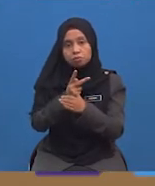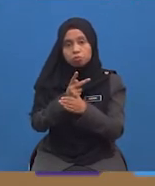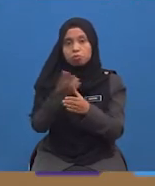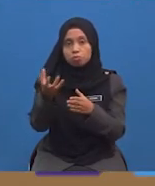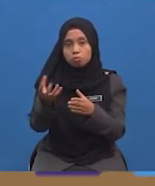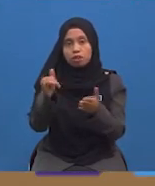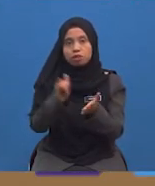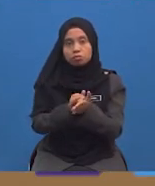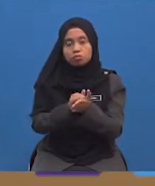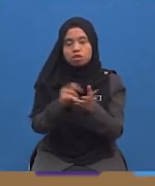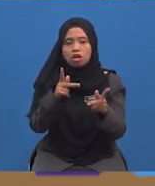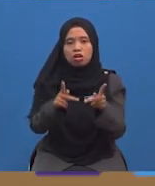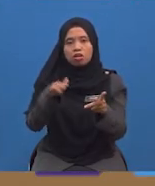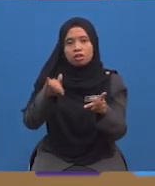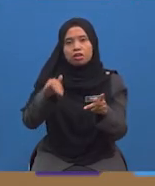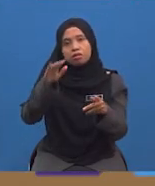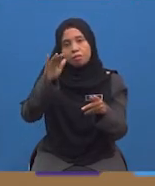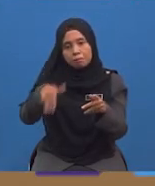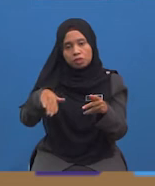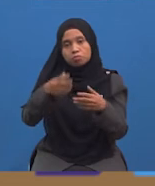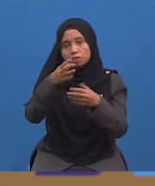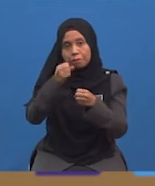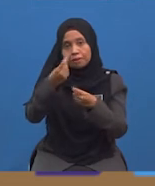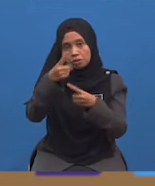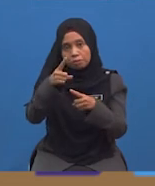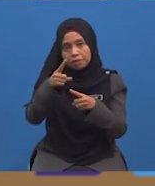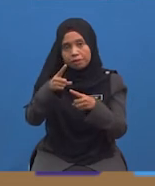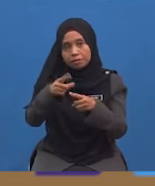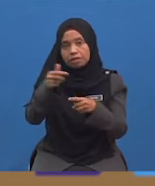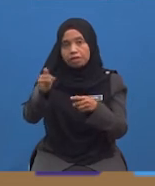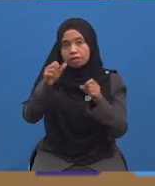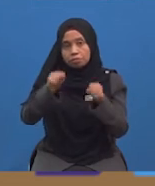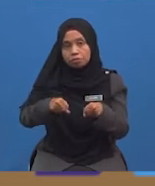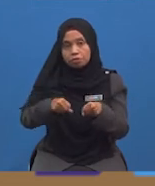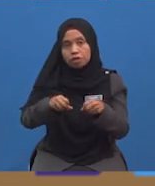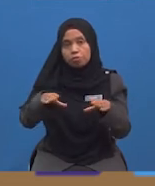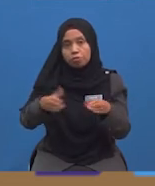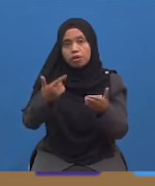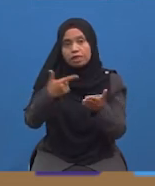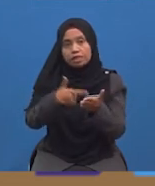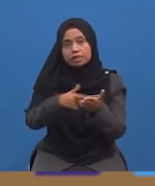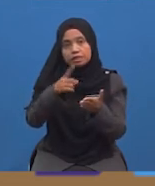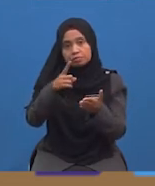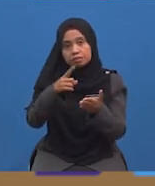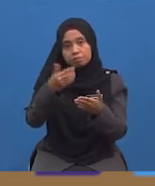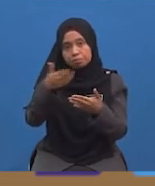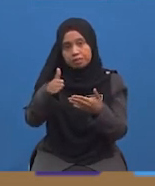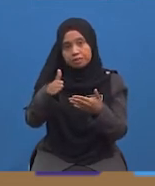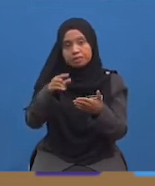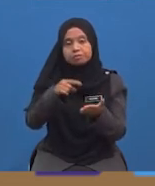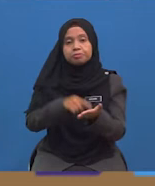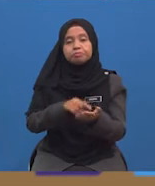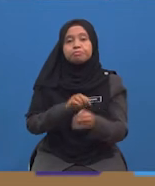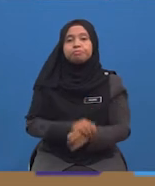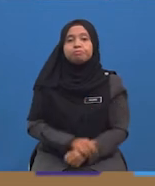Bagi yang belum mendapat jawapan, jangan putus asa. Anda boleh lakukan pengiraan lagi sekali selepas sesi